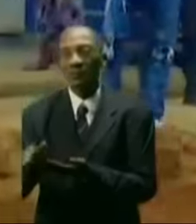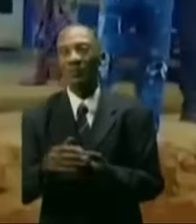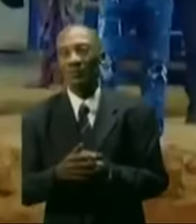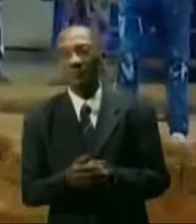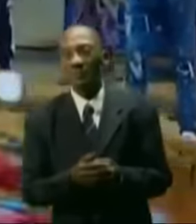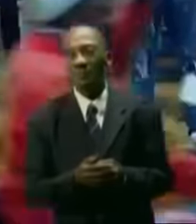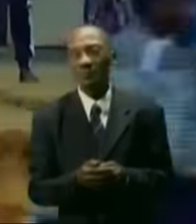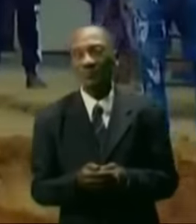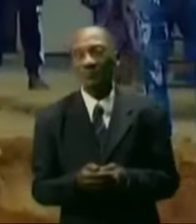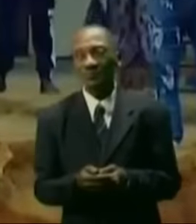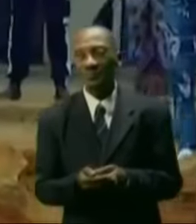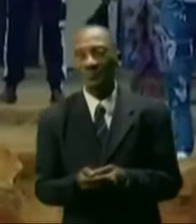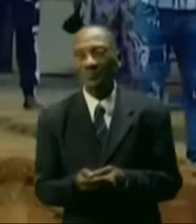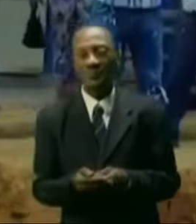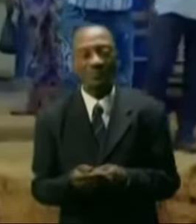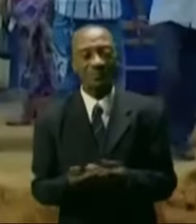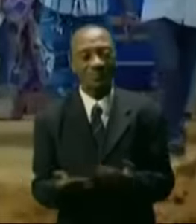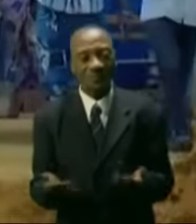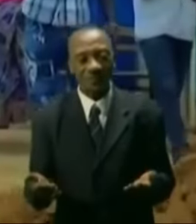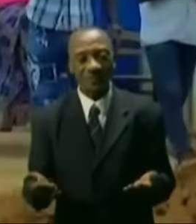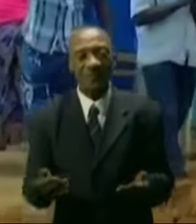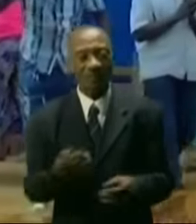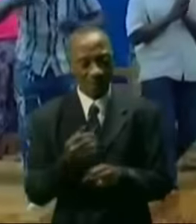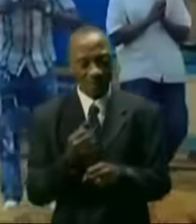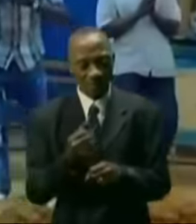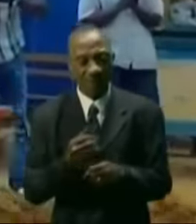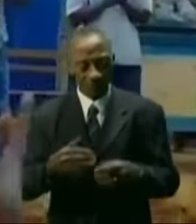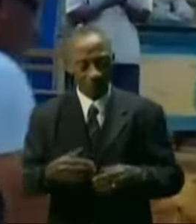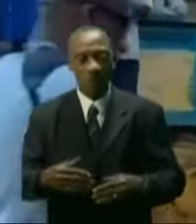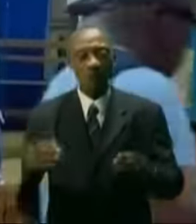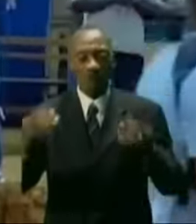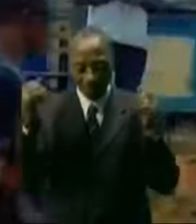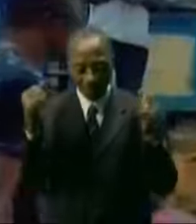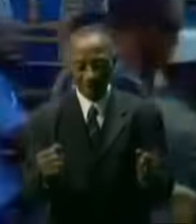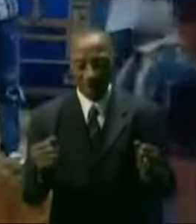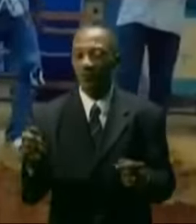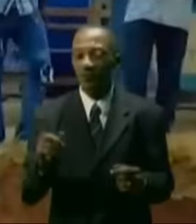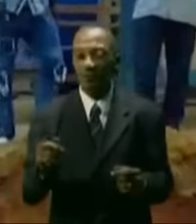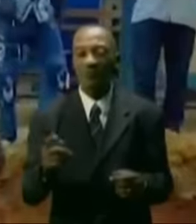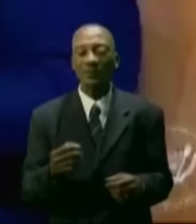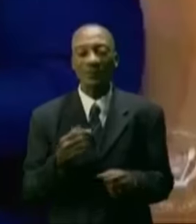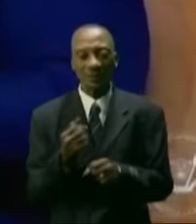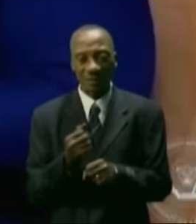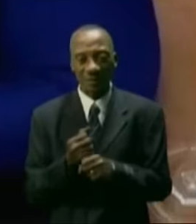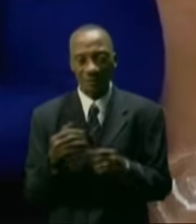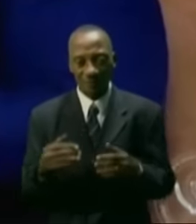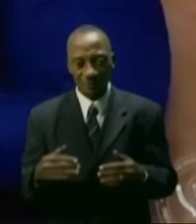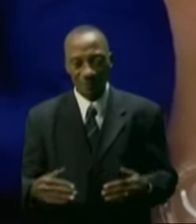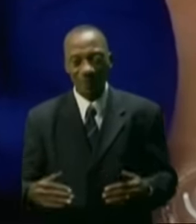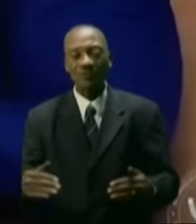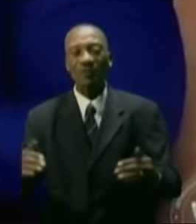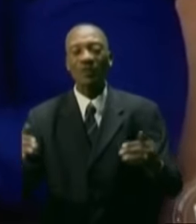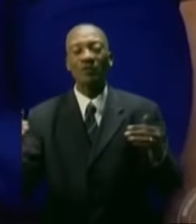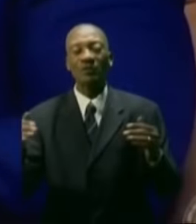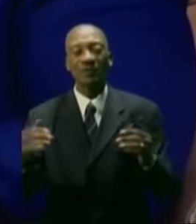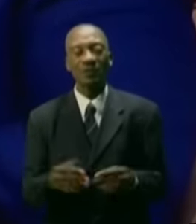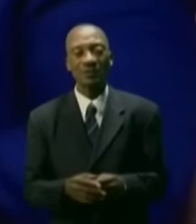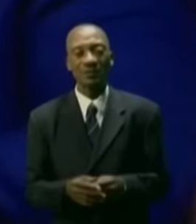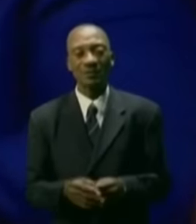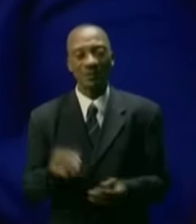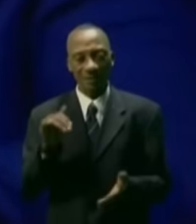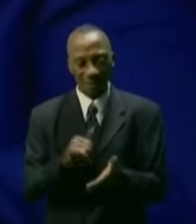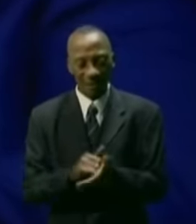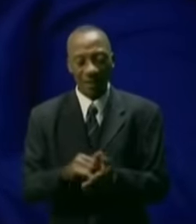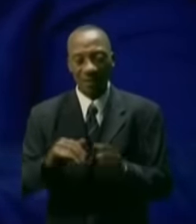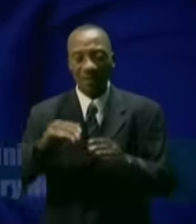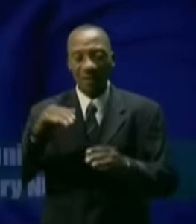aux habitants dans le souci de recréer l'espoir et la confiance souhaitée du chef de l'État congolais Félix Antoine